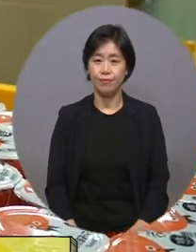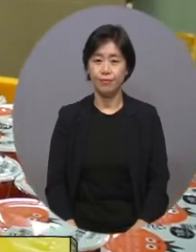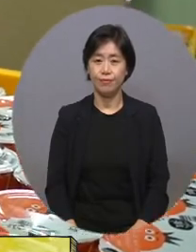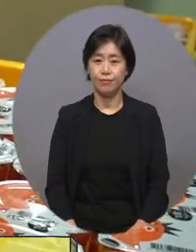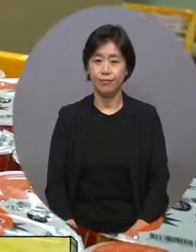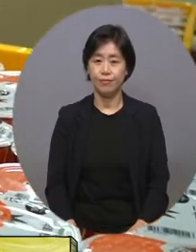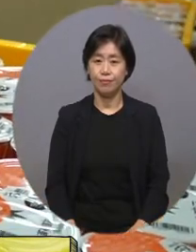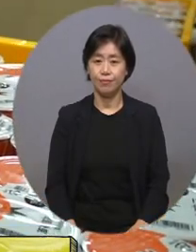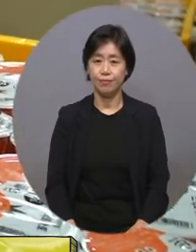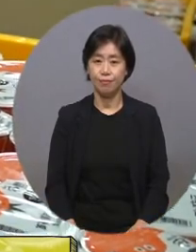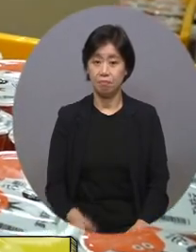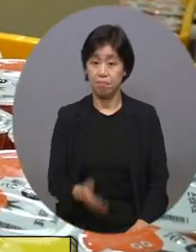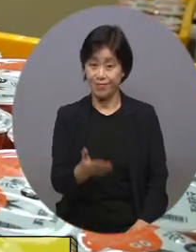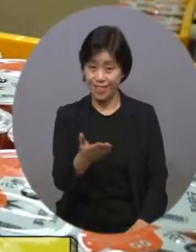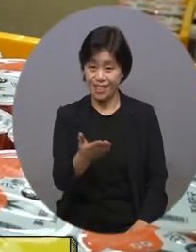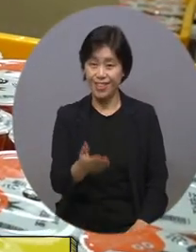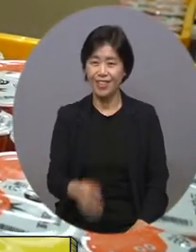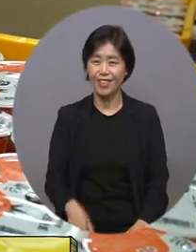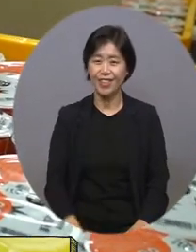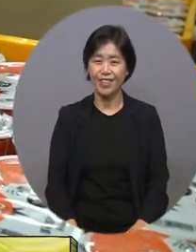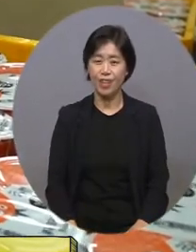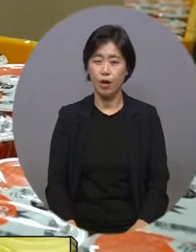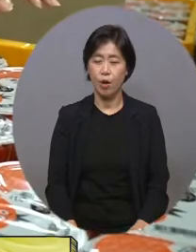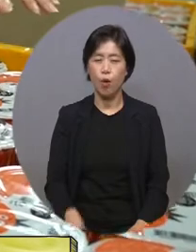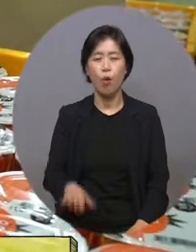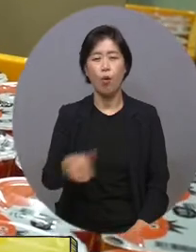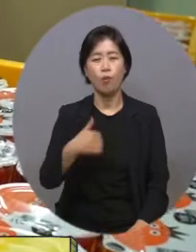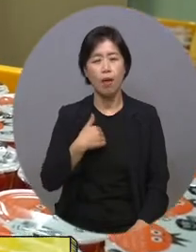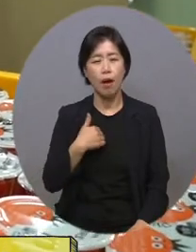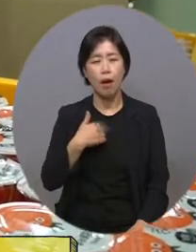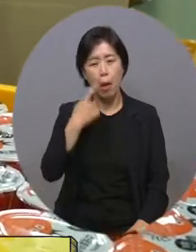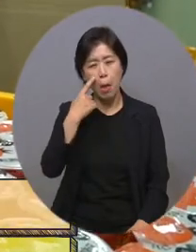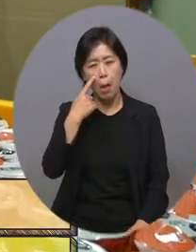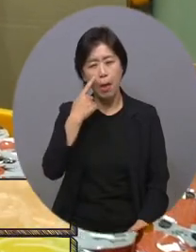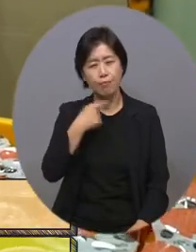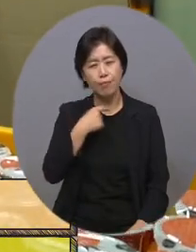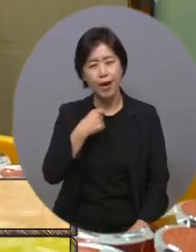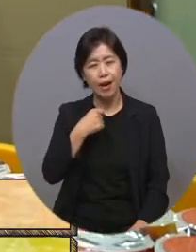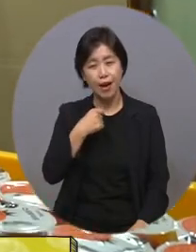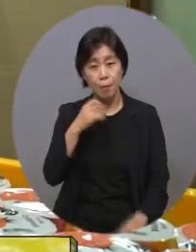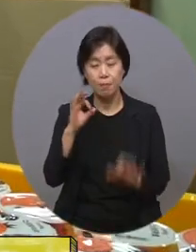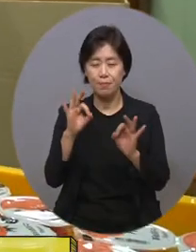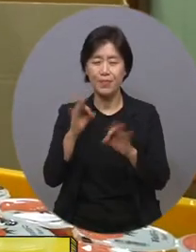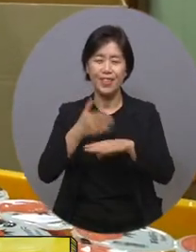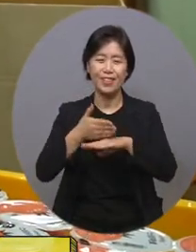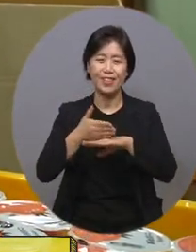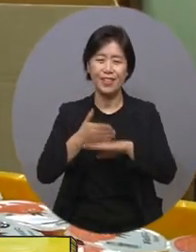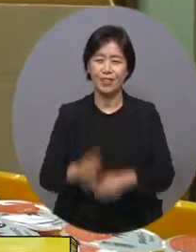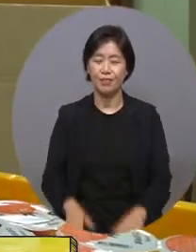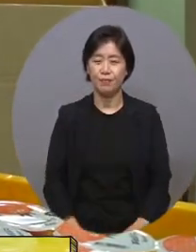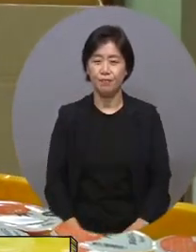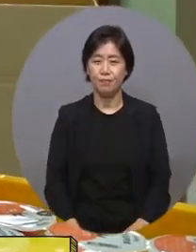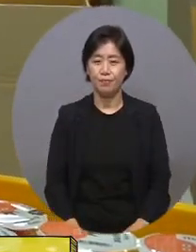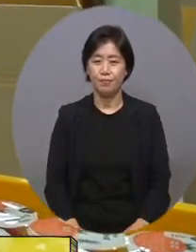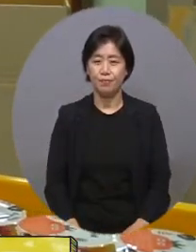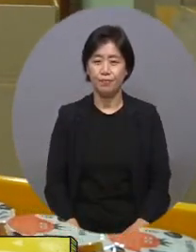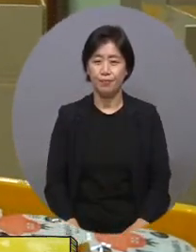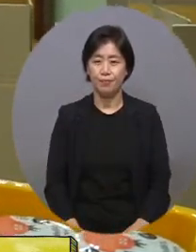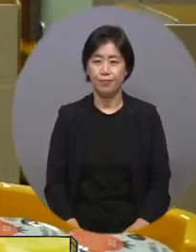지금 명곤 선생님께서 제가 그러면 이쪽 한 줄 한번 해봐도 될까요? 네. 아, 감사합니다.